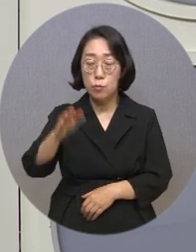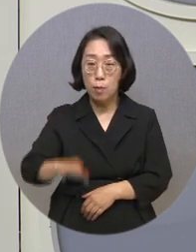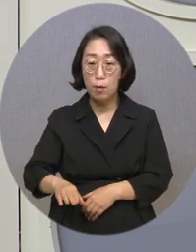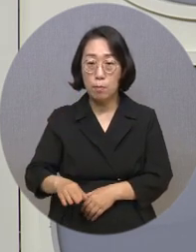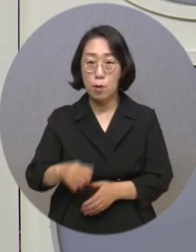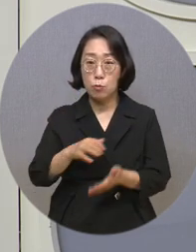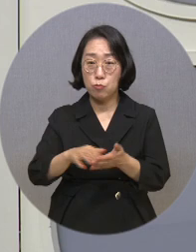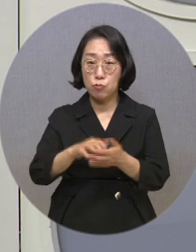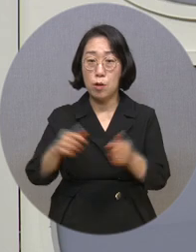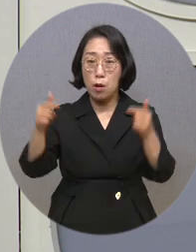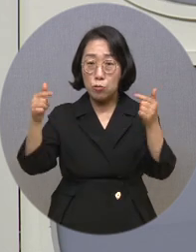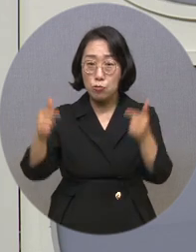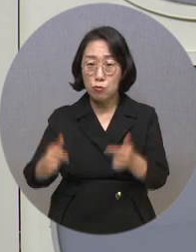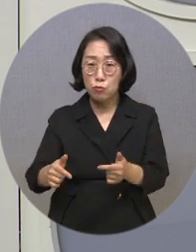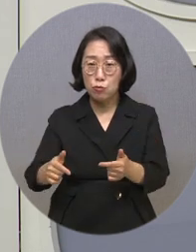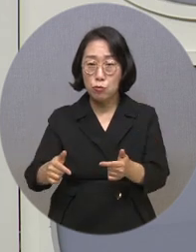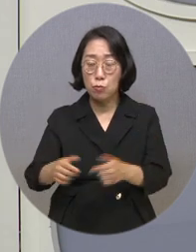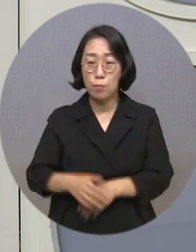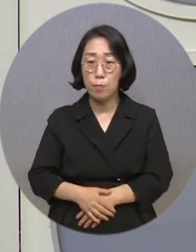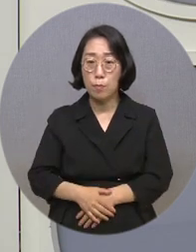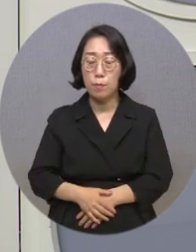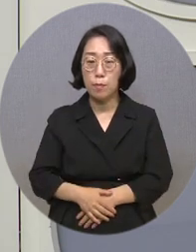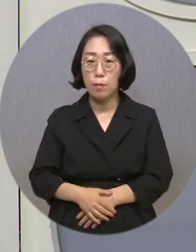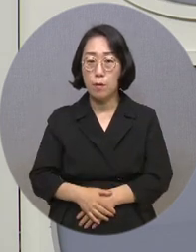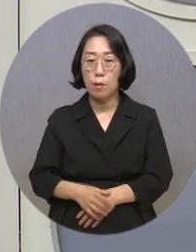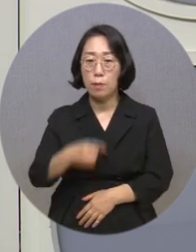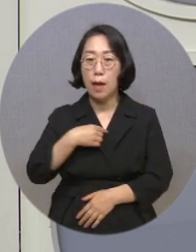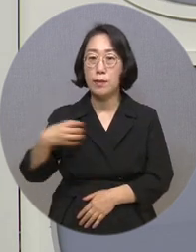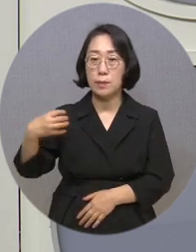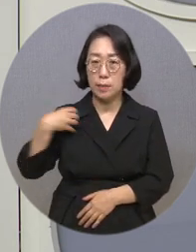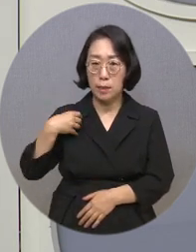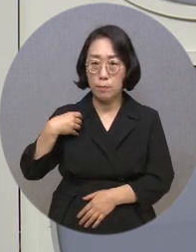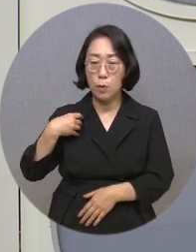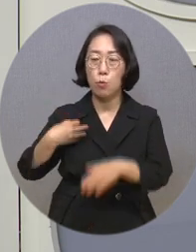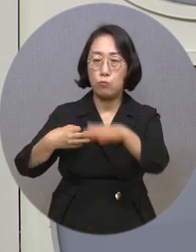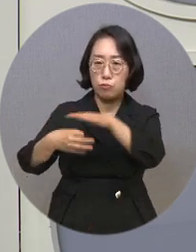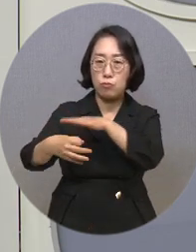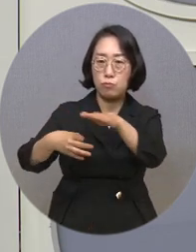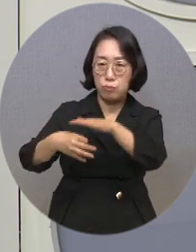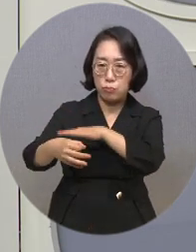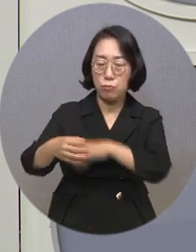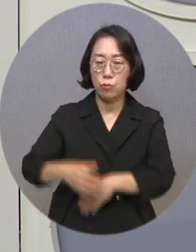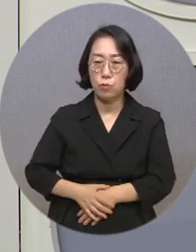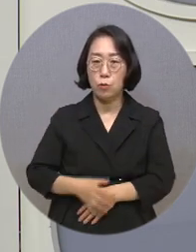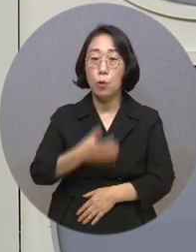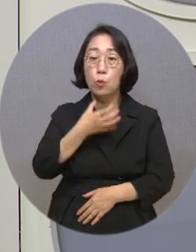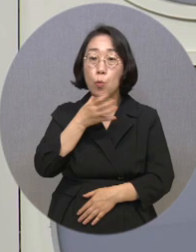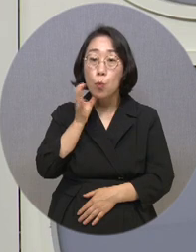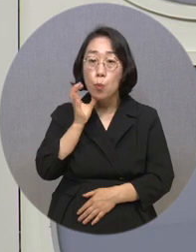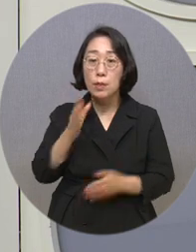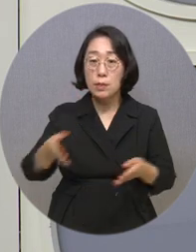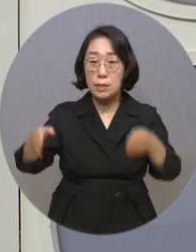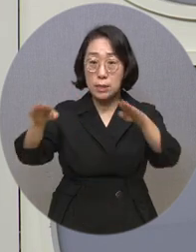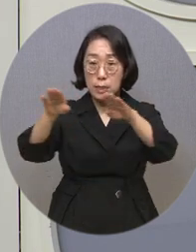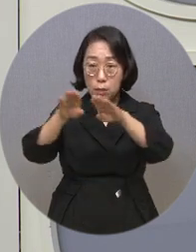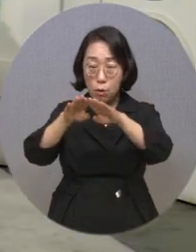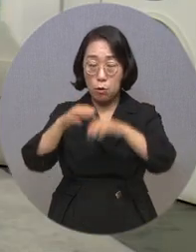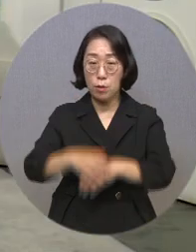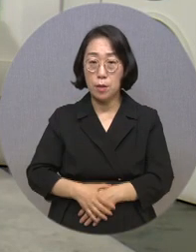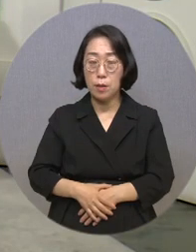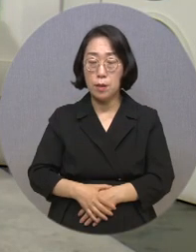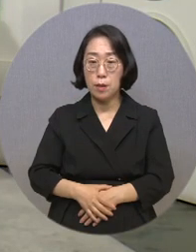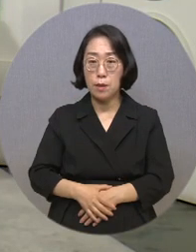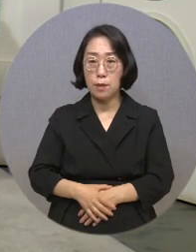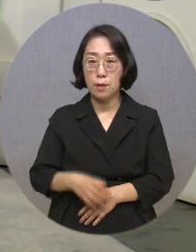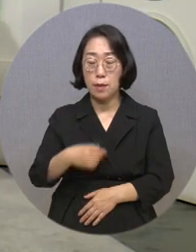이제 적자가 되면은 원장이 물어야 돼요. 아. 그래서 이제 노인 시설만은 원장 정년이 없어졌어요.